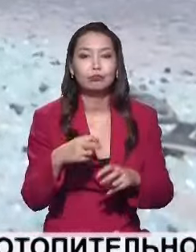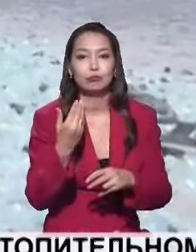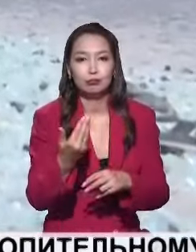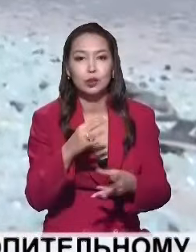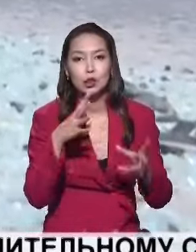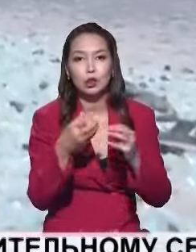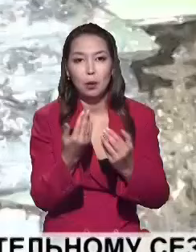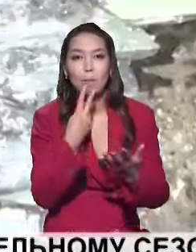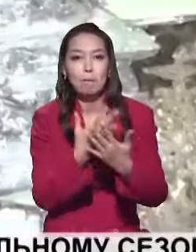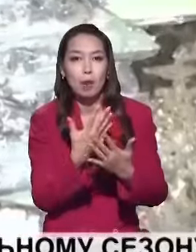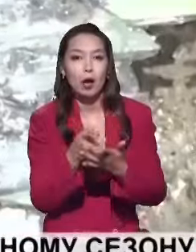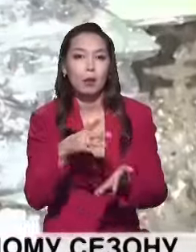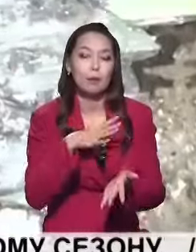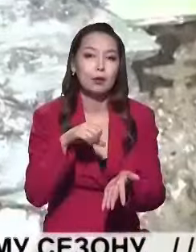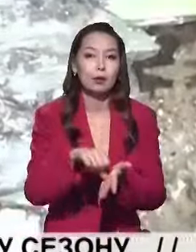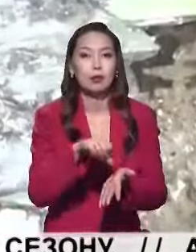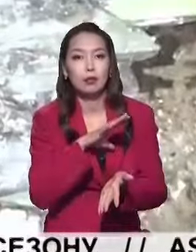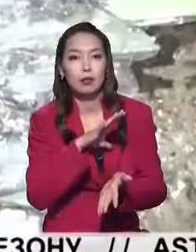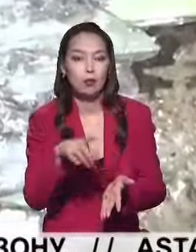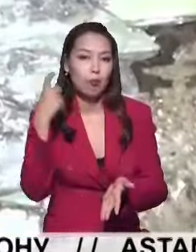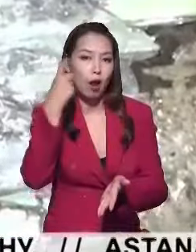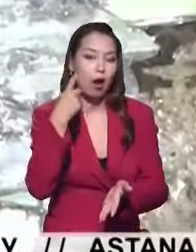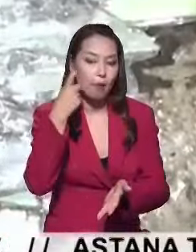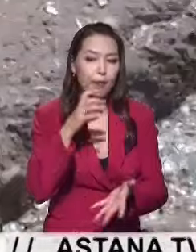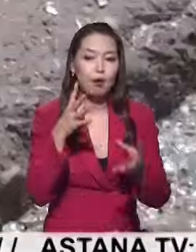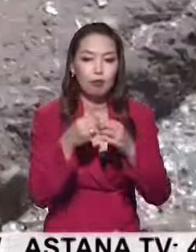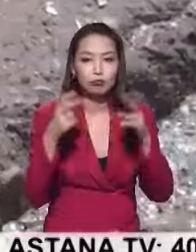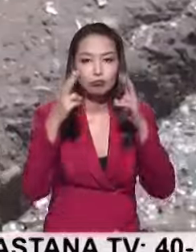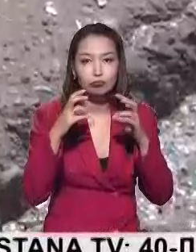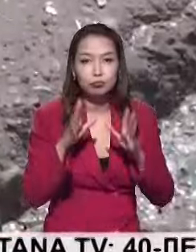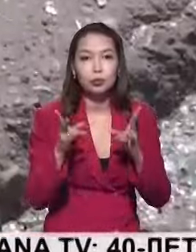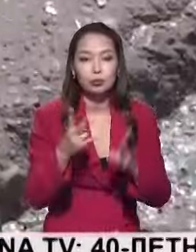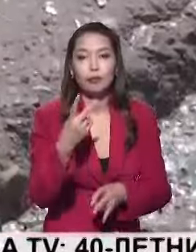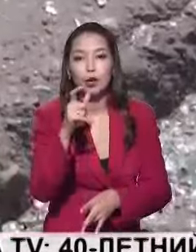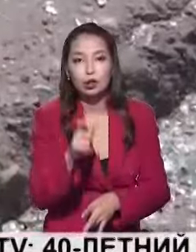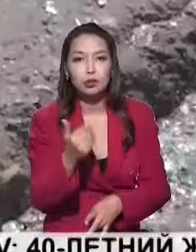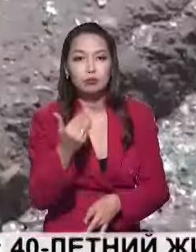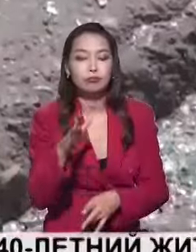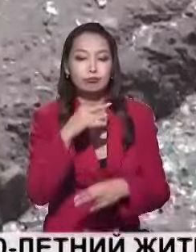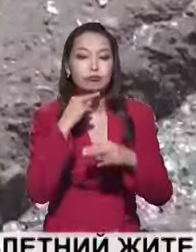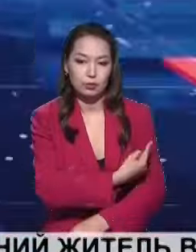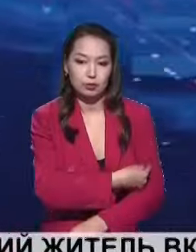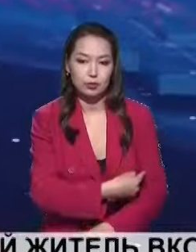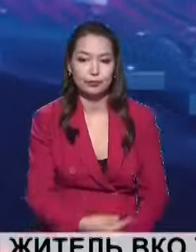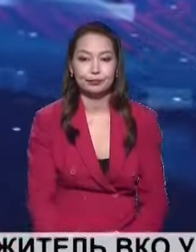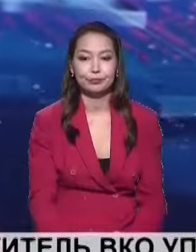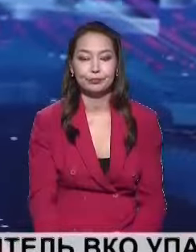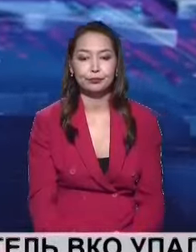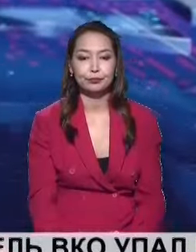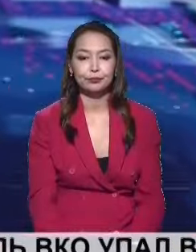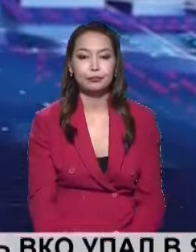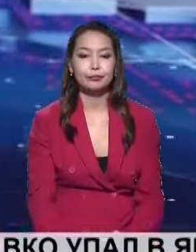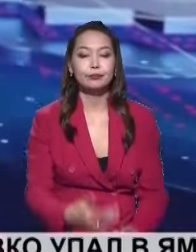результаты покажут, находился ли лихач в состоянии алкогольного опьянения. Пострадали два человека, они обратились в больницы.